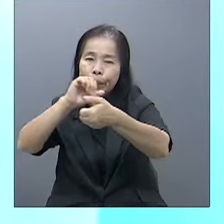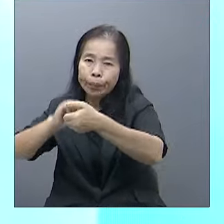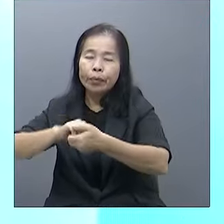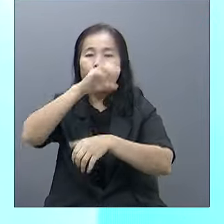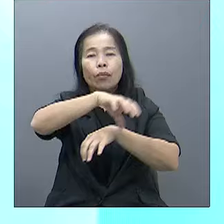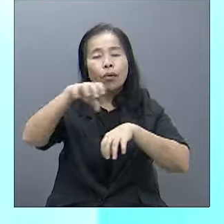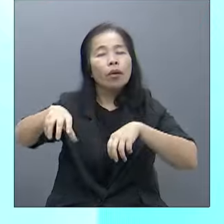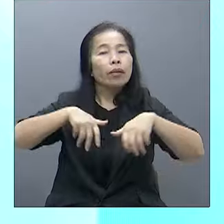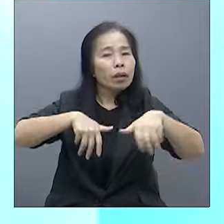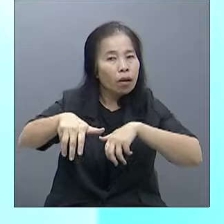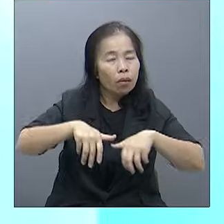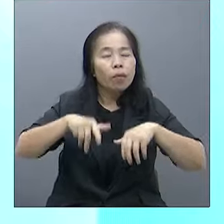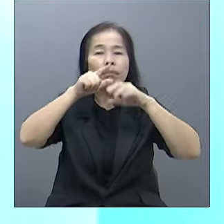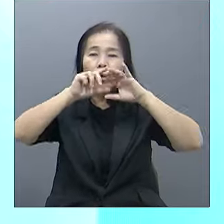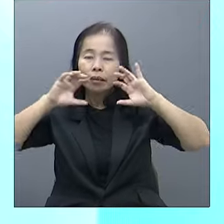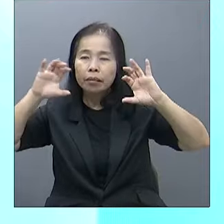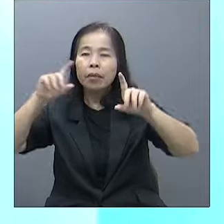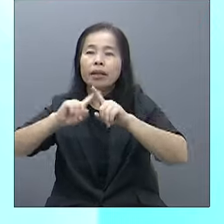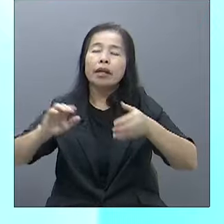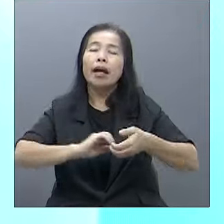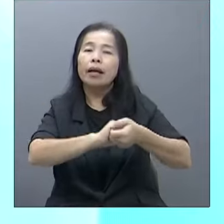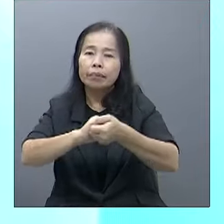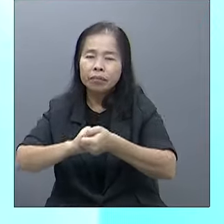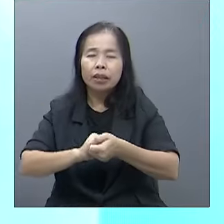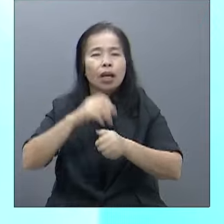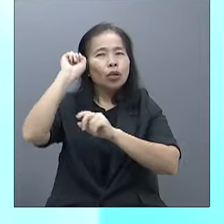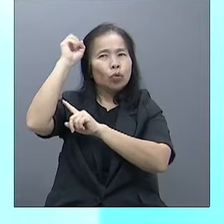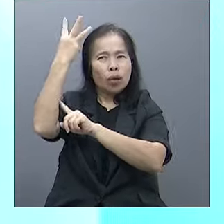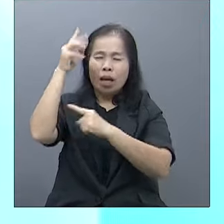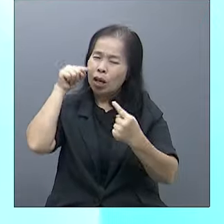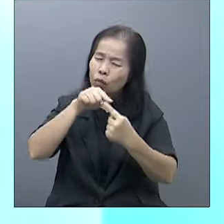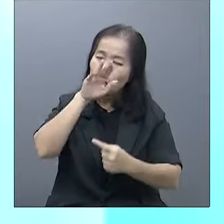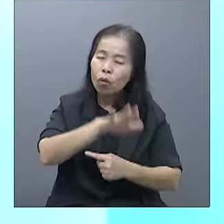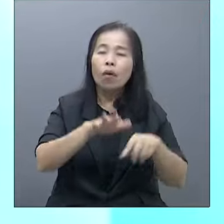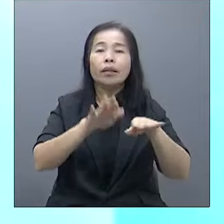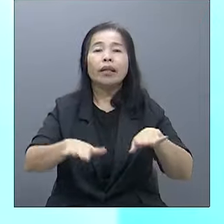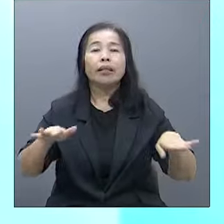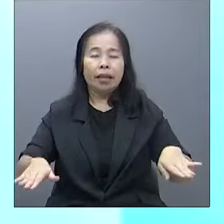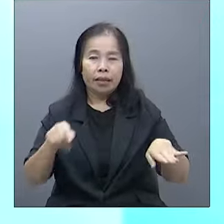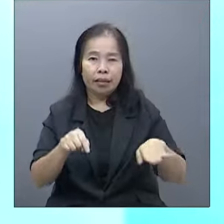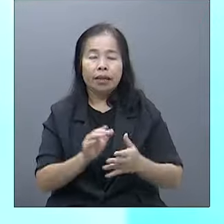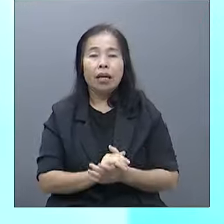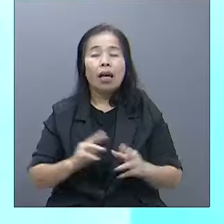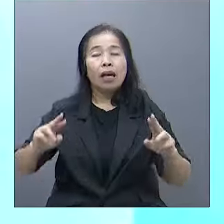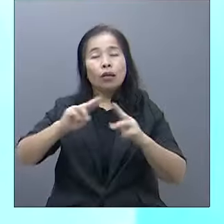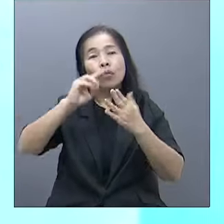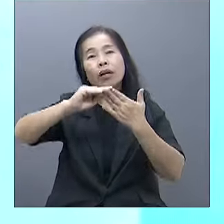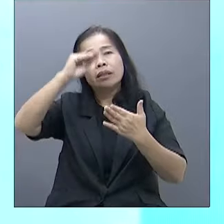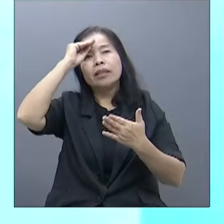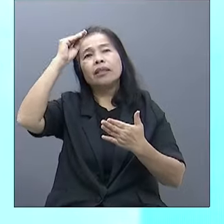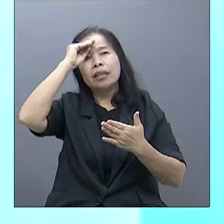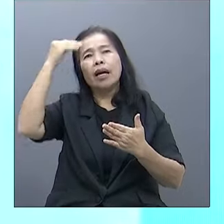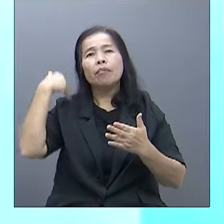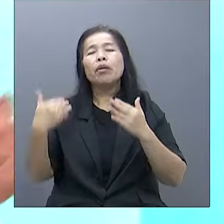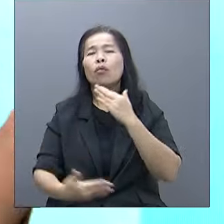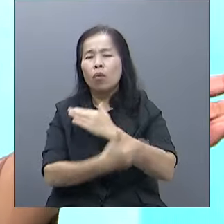รื่องอื่นๆจะได้เดินต่อให้นึกถึงว่าสวัสดิการเด็กเล็กเนี่ยต้องทั่วหน้าจริงๆมีเรื่องหารือกระทรวงศึกษาแยะๆเอาไว้มีโอกาสได้ไป